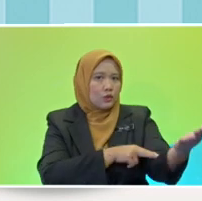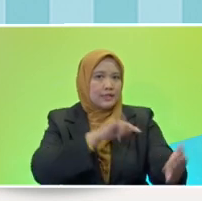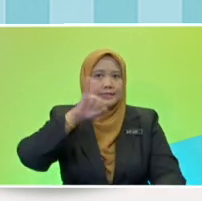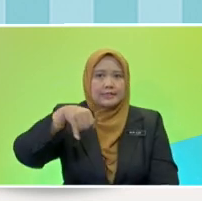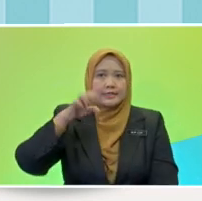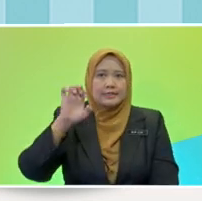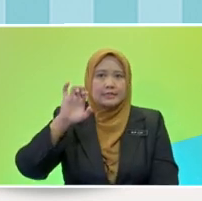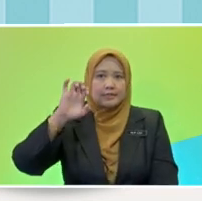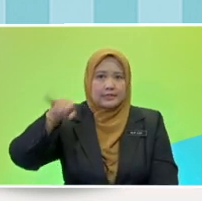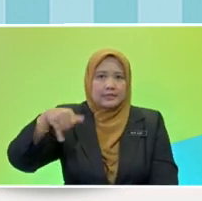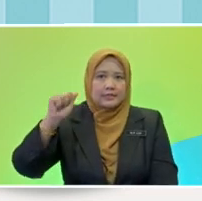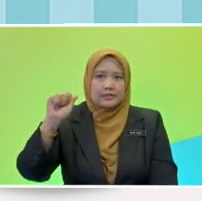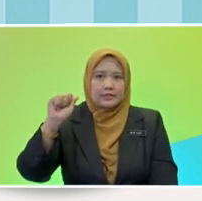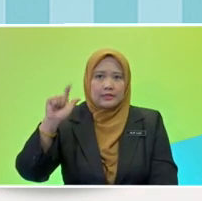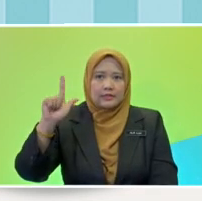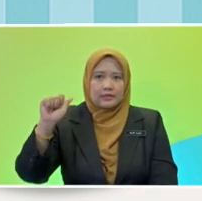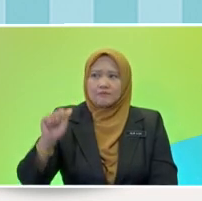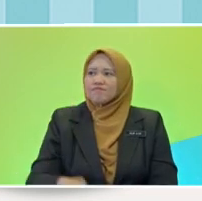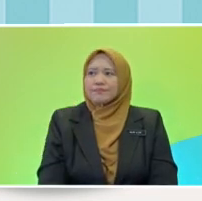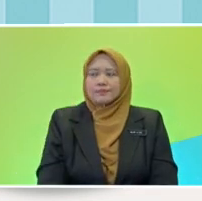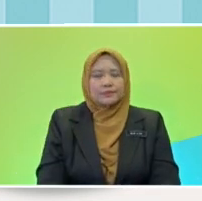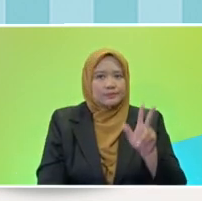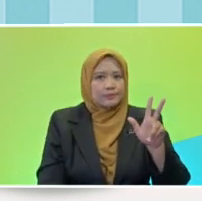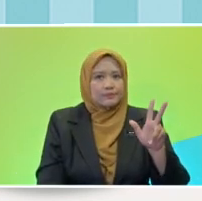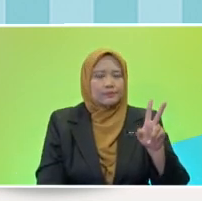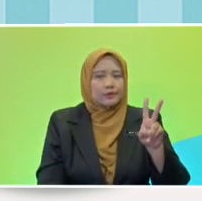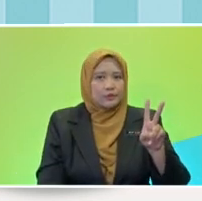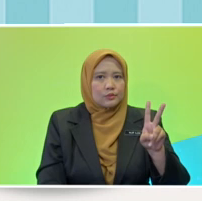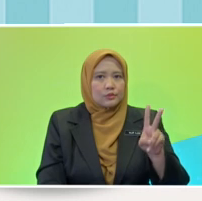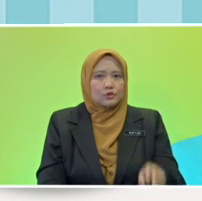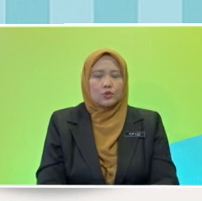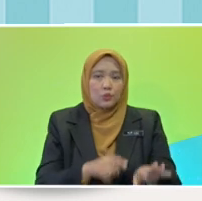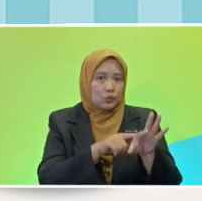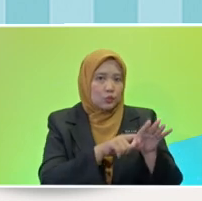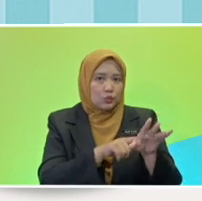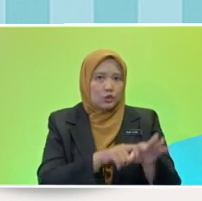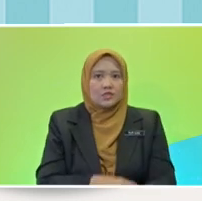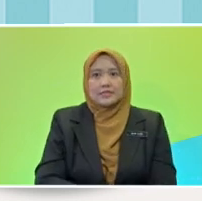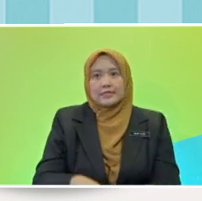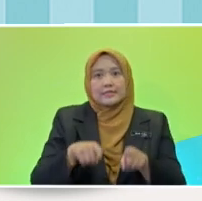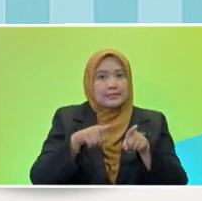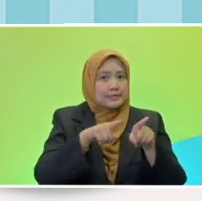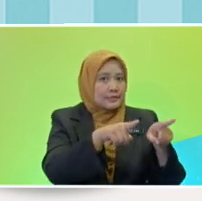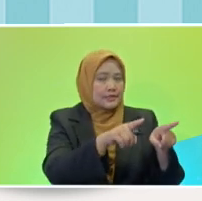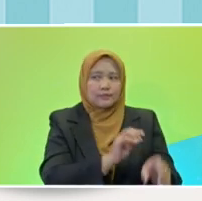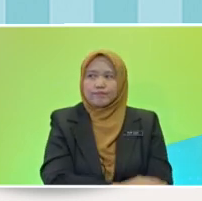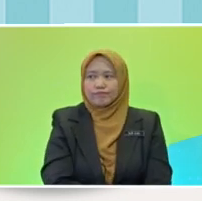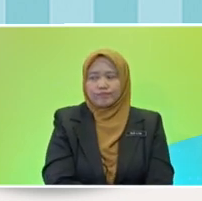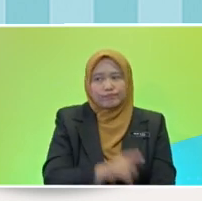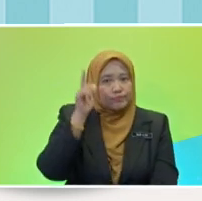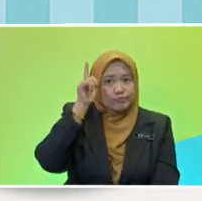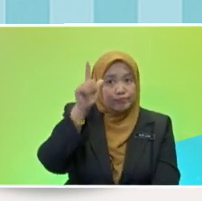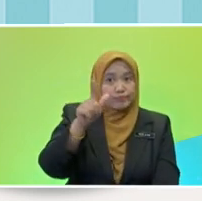Selat dan yang terakhir kita ingin melihat kepada aka sudah pastilah kedua-dua tumbuhan